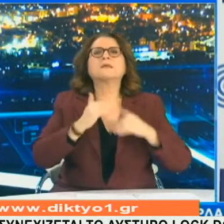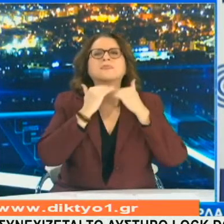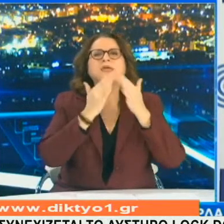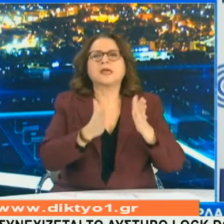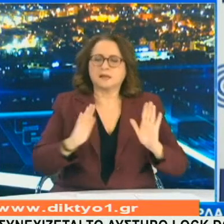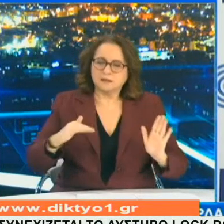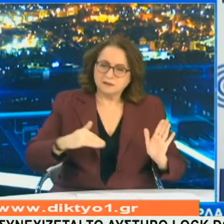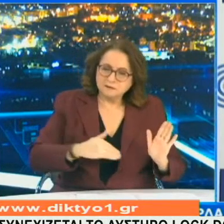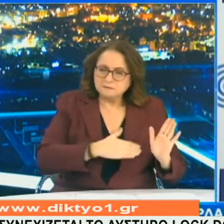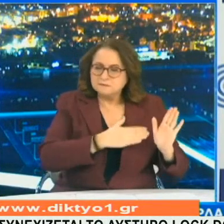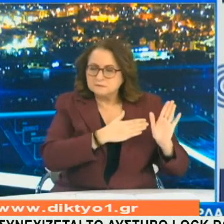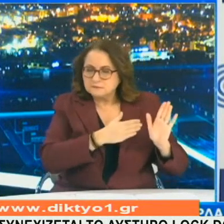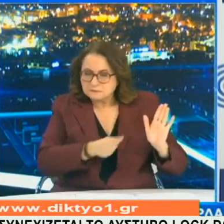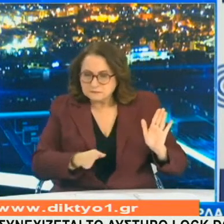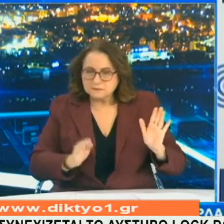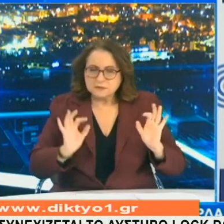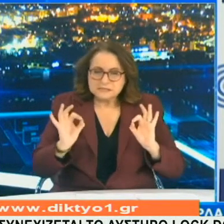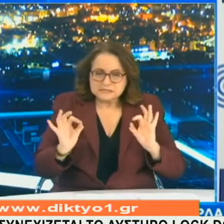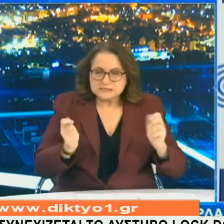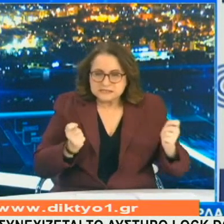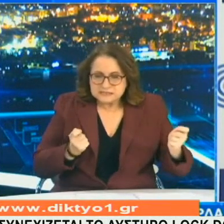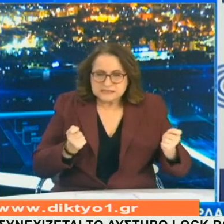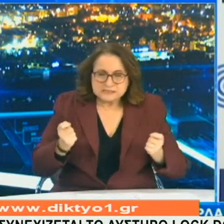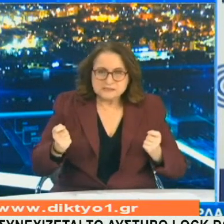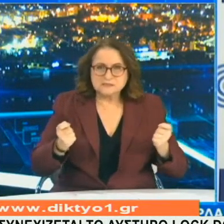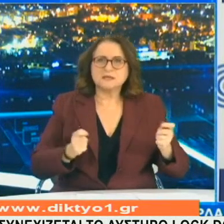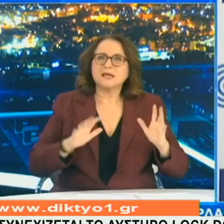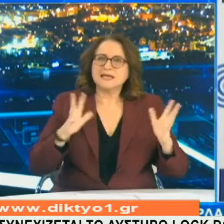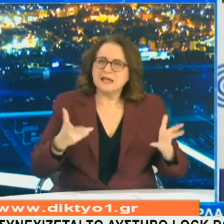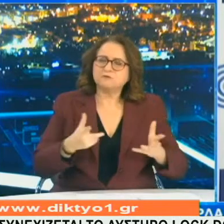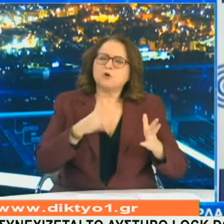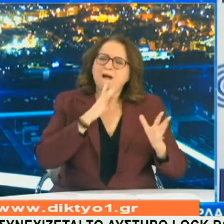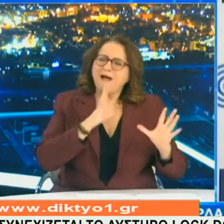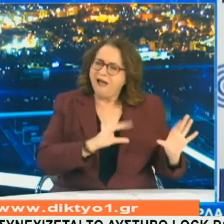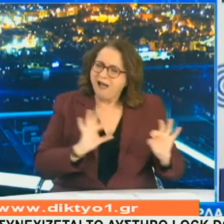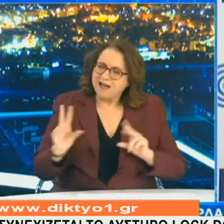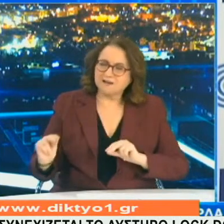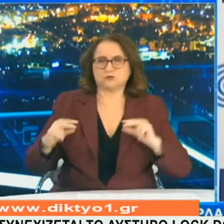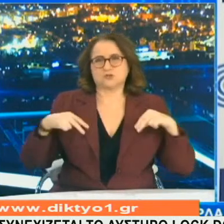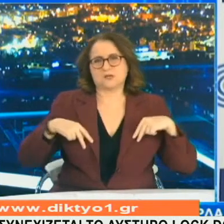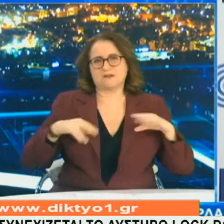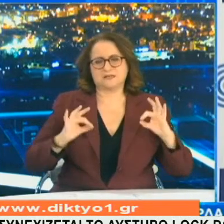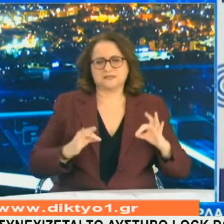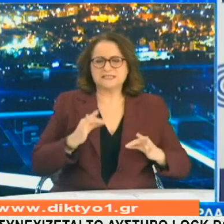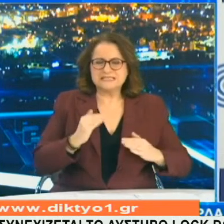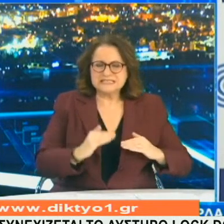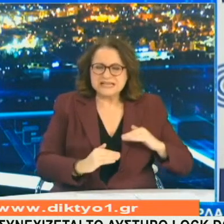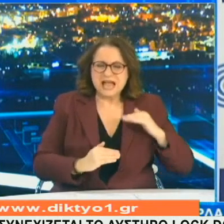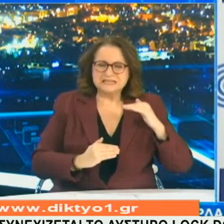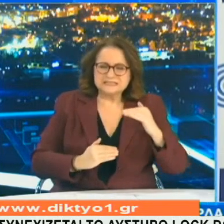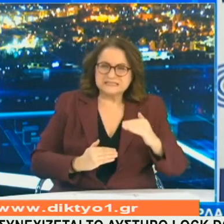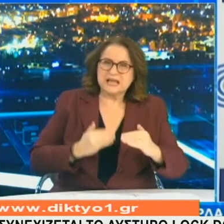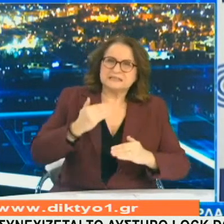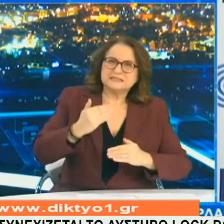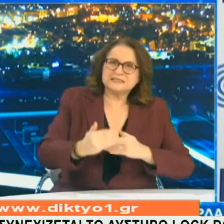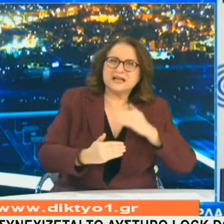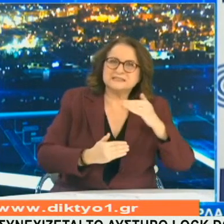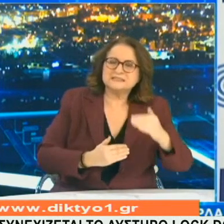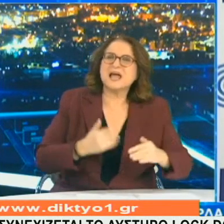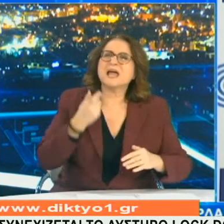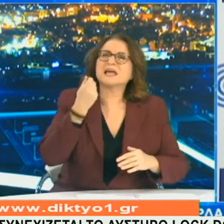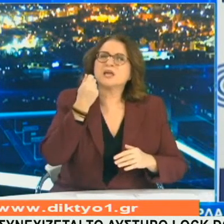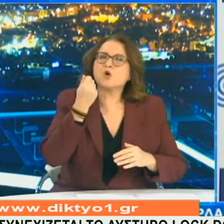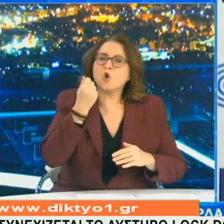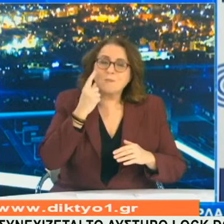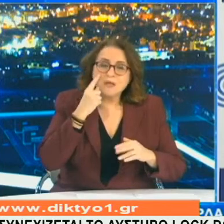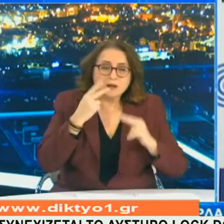Η πανδημία είναι σαφή. Η διατήρηση των μέτρων προστασίας, η σταδιακή και προσεκτική επανακίνηση οικονομίας, ακολουθώντας πάντα τις υποδείξεις